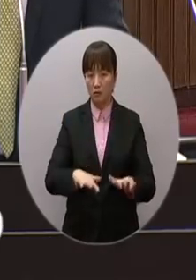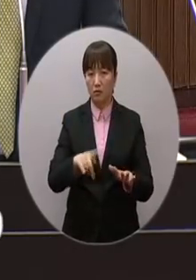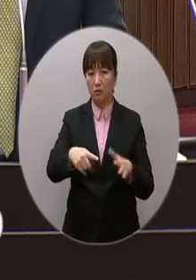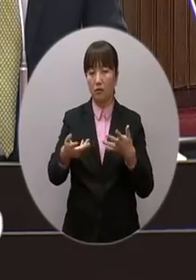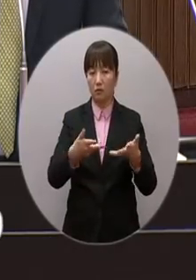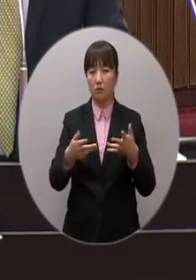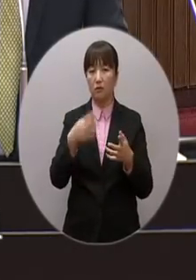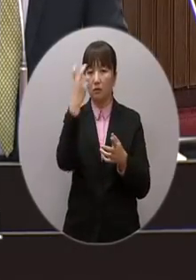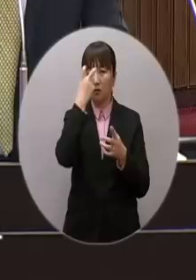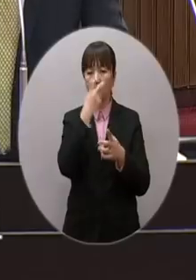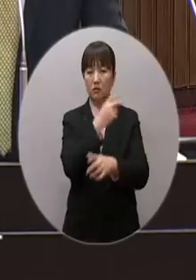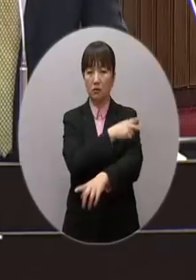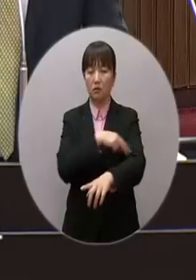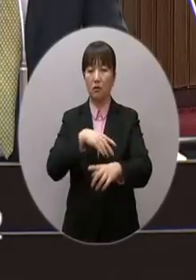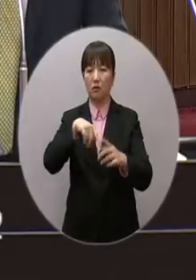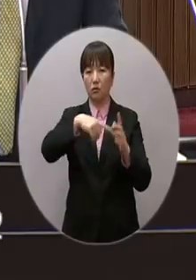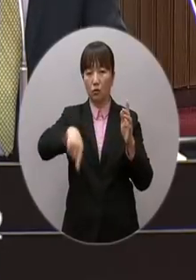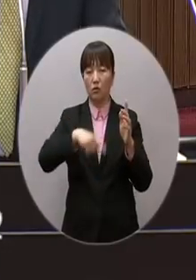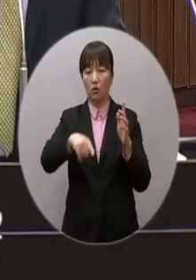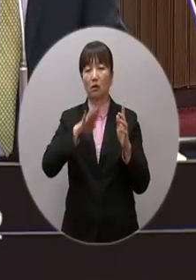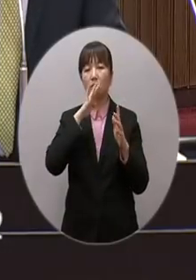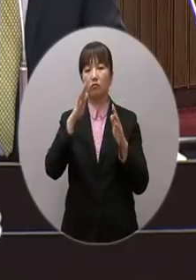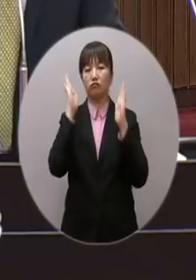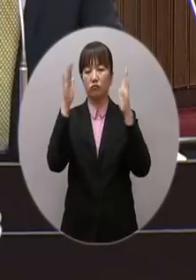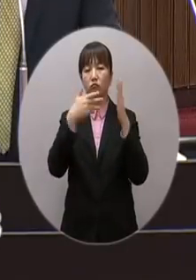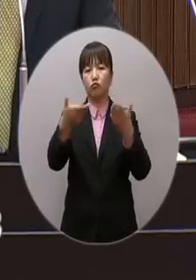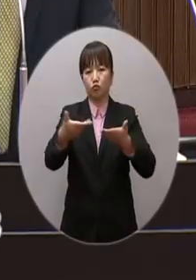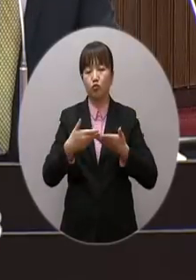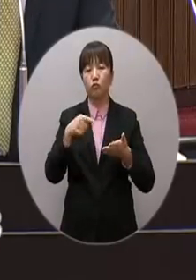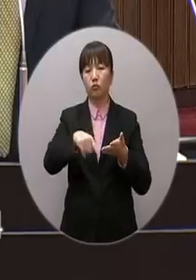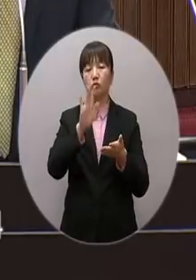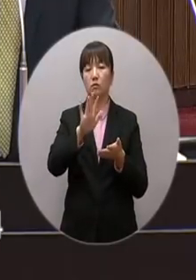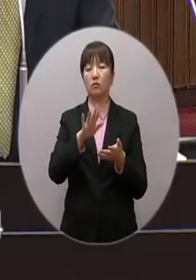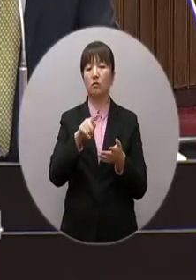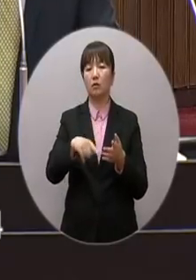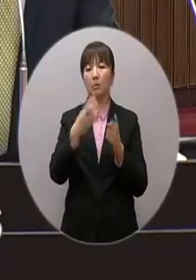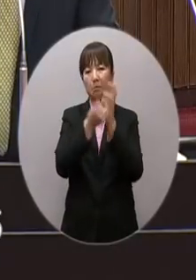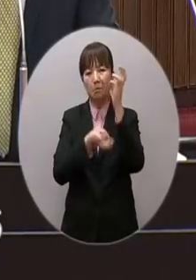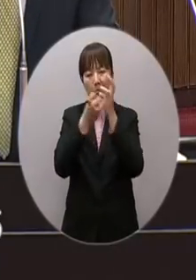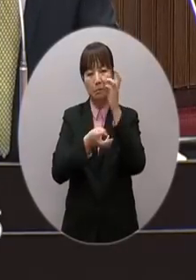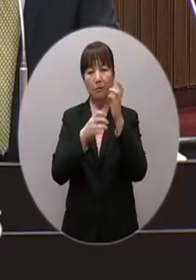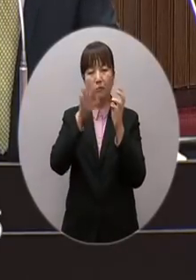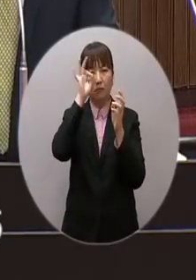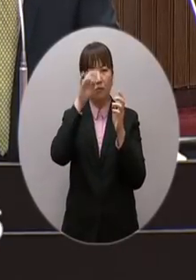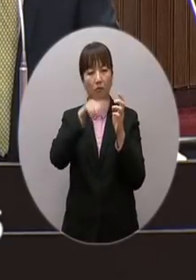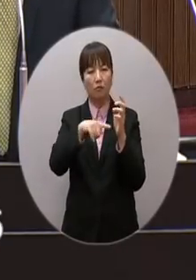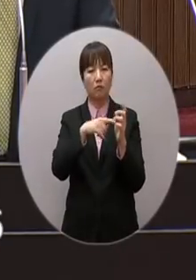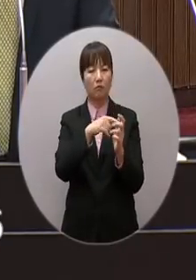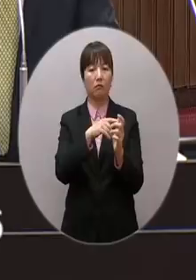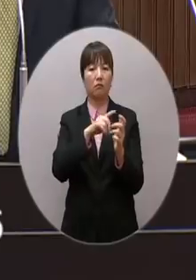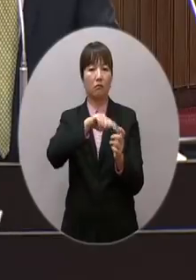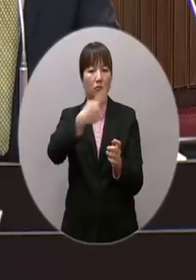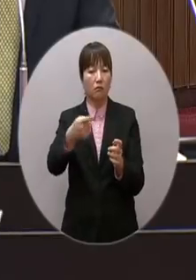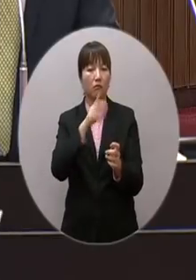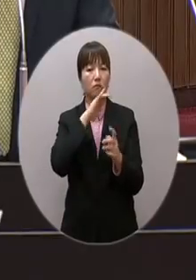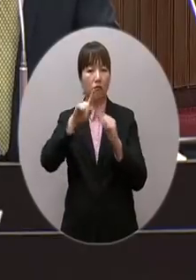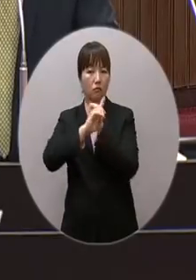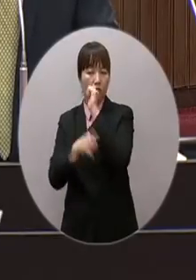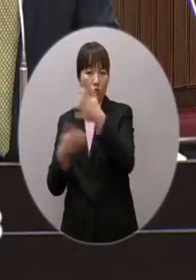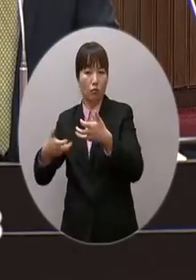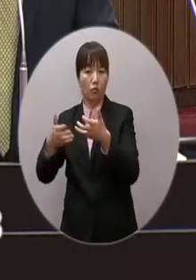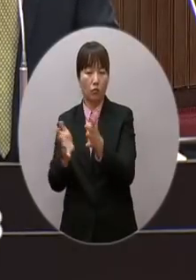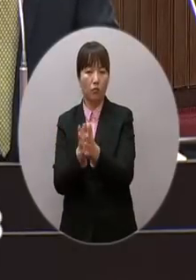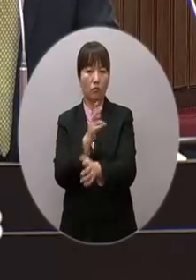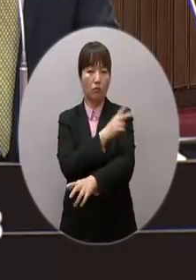子监察院他们已经正式受理了，那我接下来就仔细的看监察院跟法务部两者之